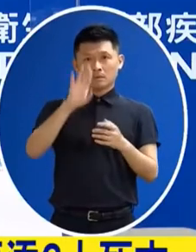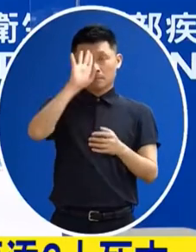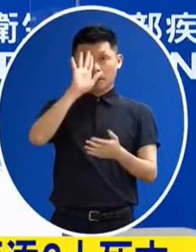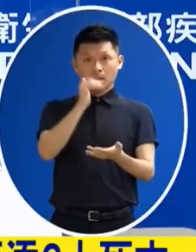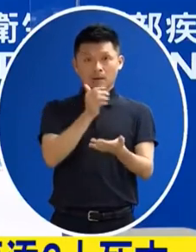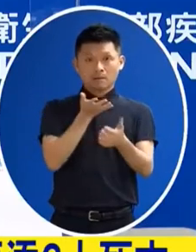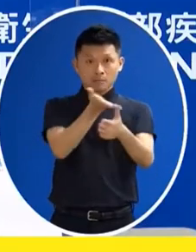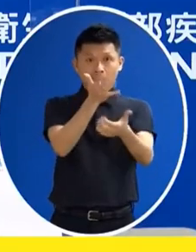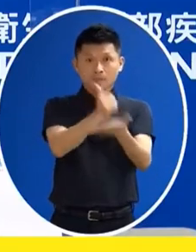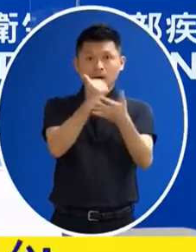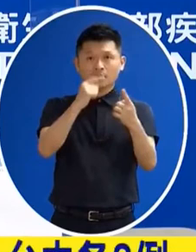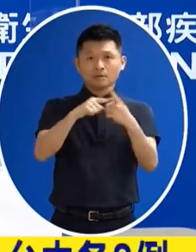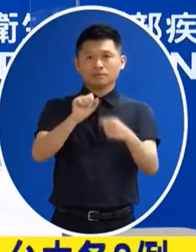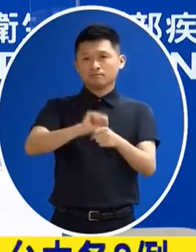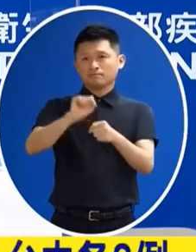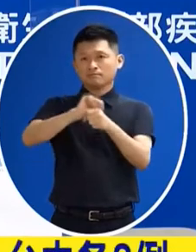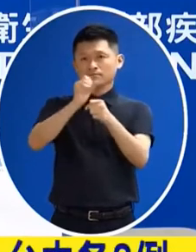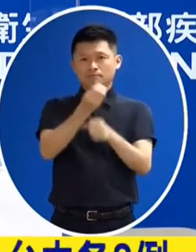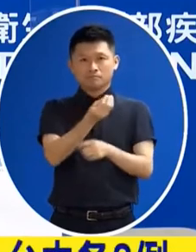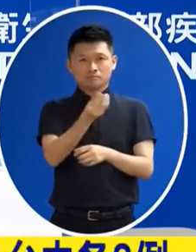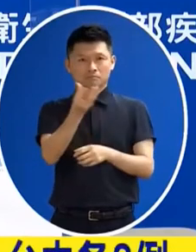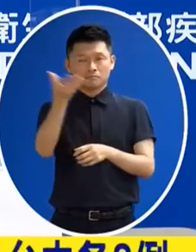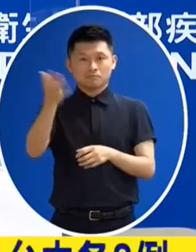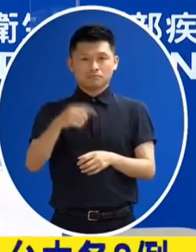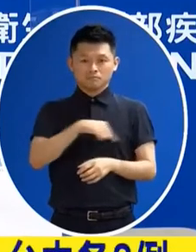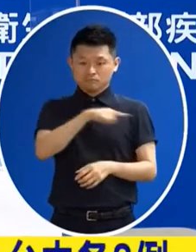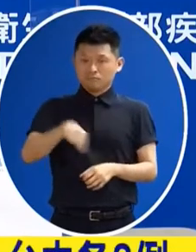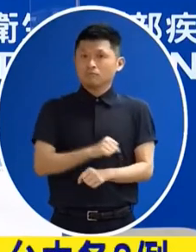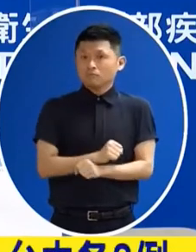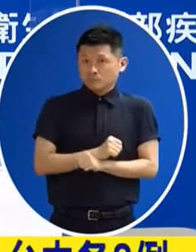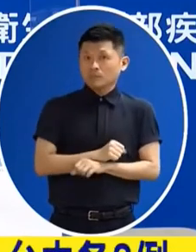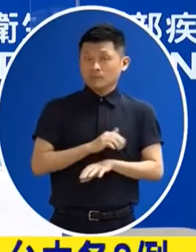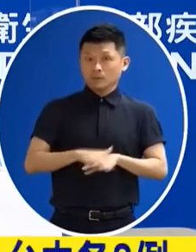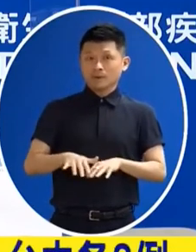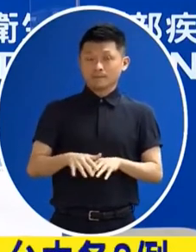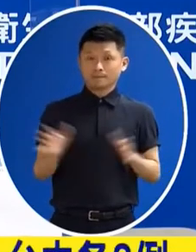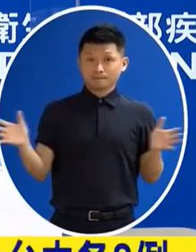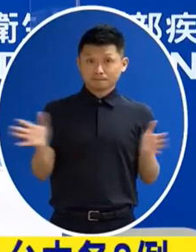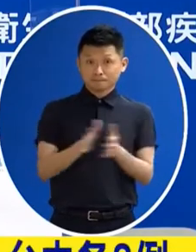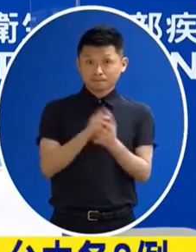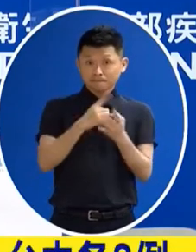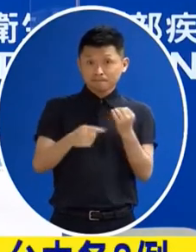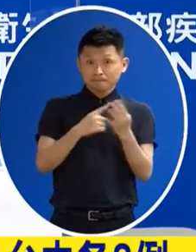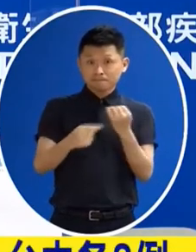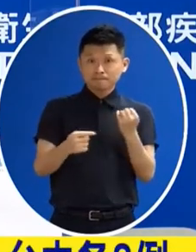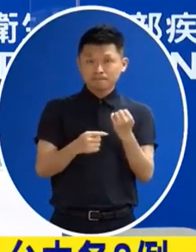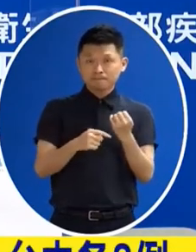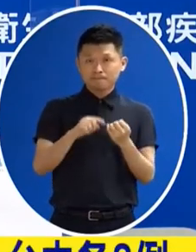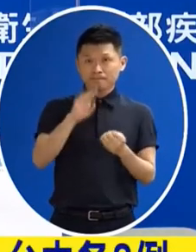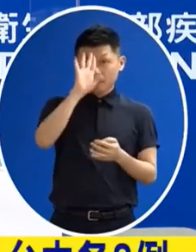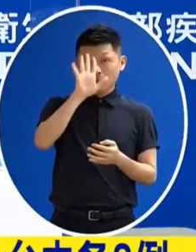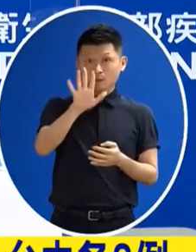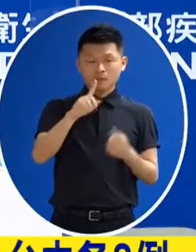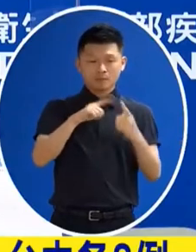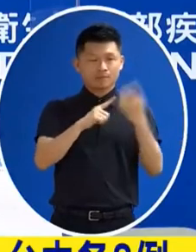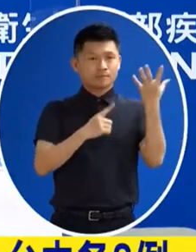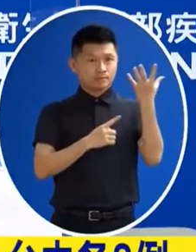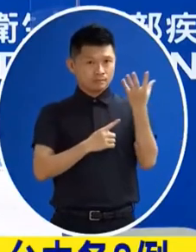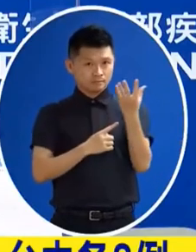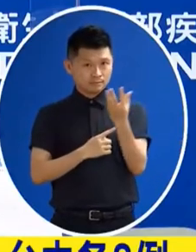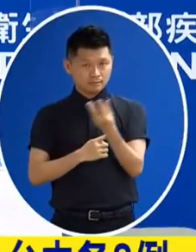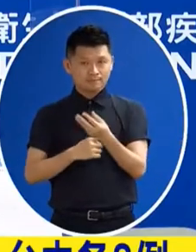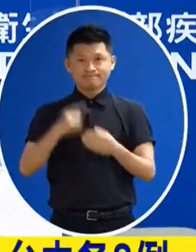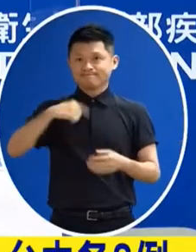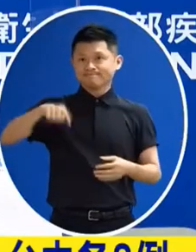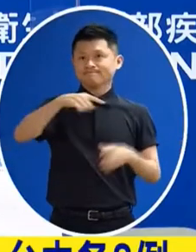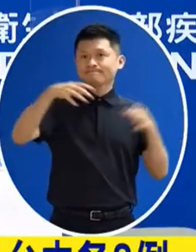升，那我们会密切予以注意。那整体的案件数近来确实已经都往下走，那我们大家持